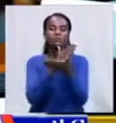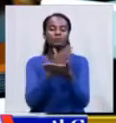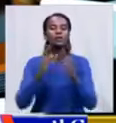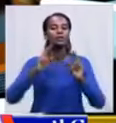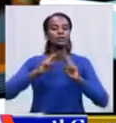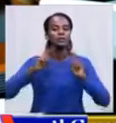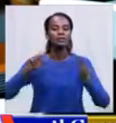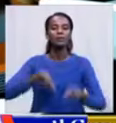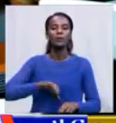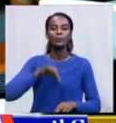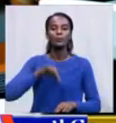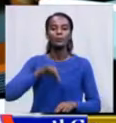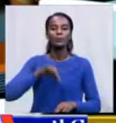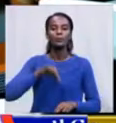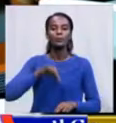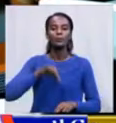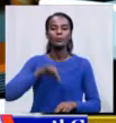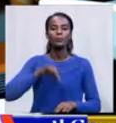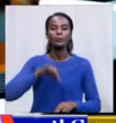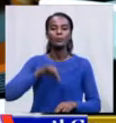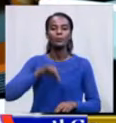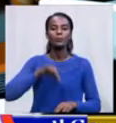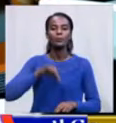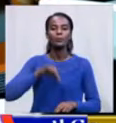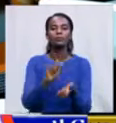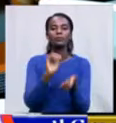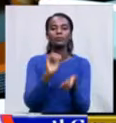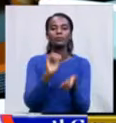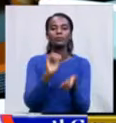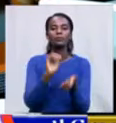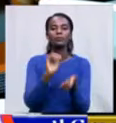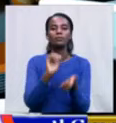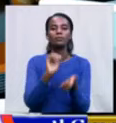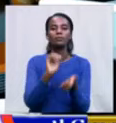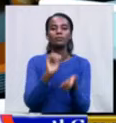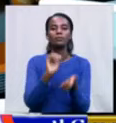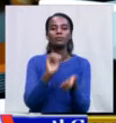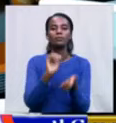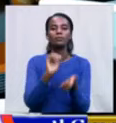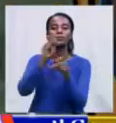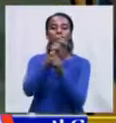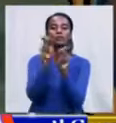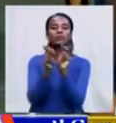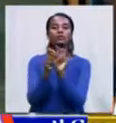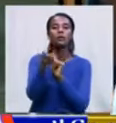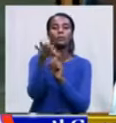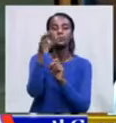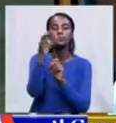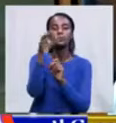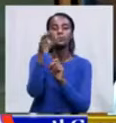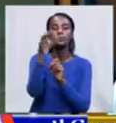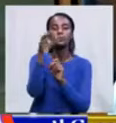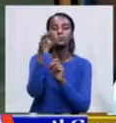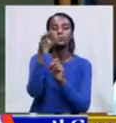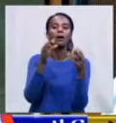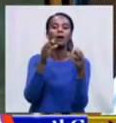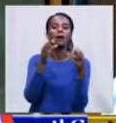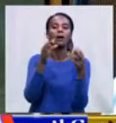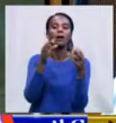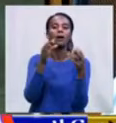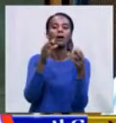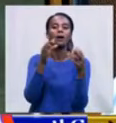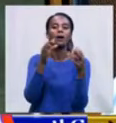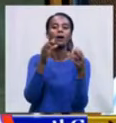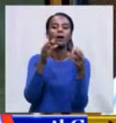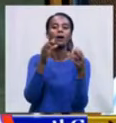እጅግ የሚያኮራና ተጠናክሮ ሊቀጥል የሚገባ መሆኑን ተጠቁሟል። በክልሉ በየደረጃው የሚገኙ የመንግስት መዋቅር አመራሮችም የቫይረሱን